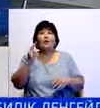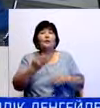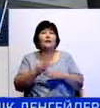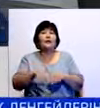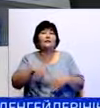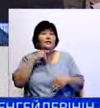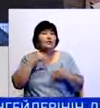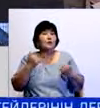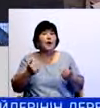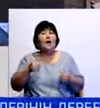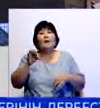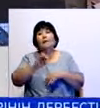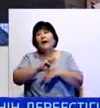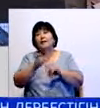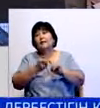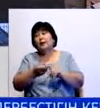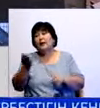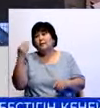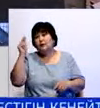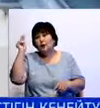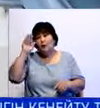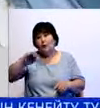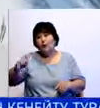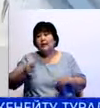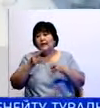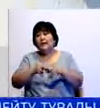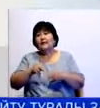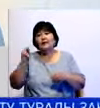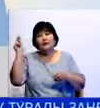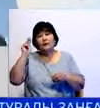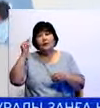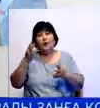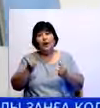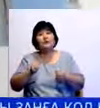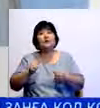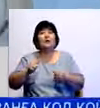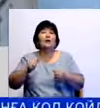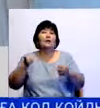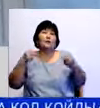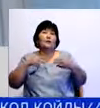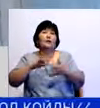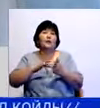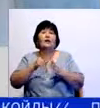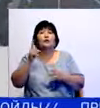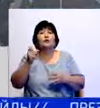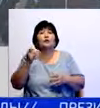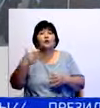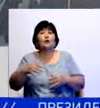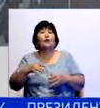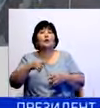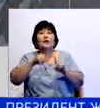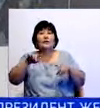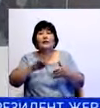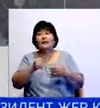да жіті көңіл бөледі. Пандемияға байланысты былтыр оқушылардың кедергісіз онлайн білім алуы үшін 150 планшетті сыйға тартыпты. Ал көршілес